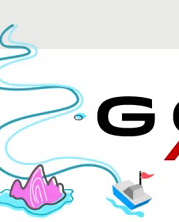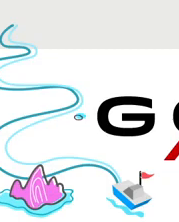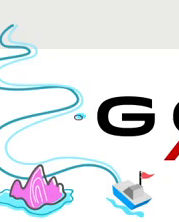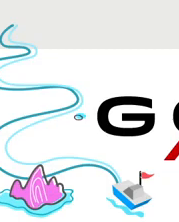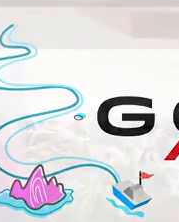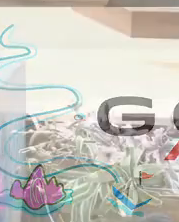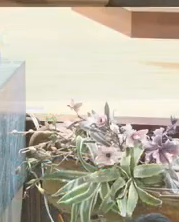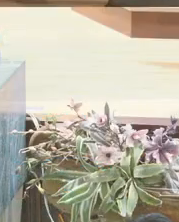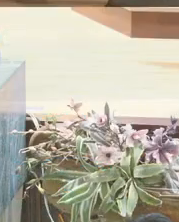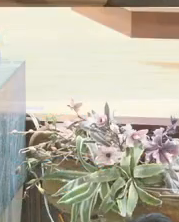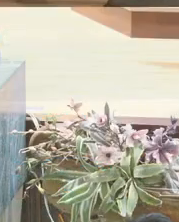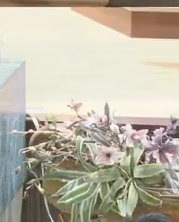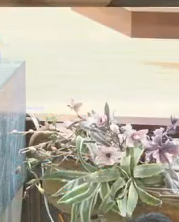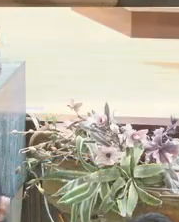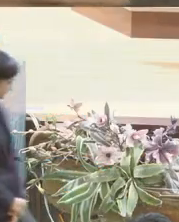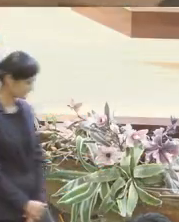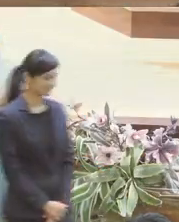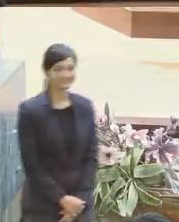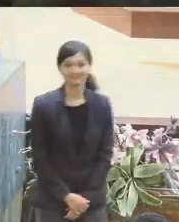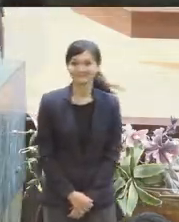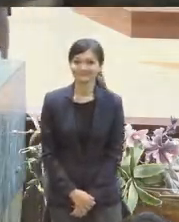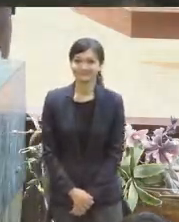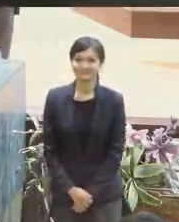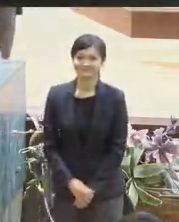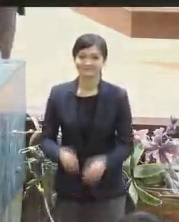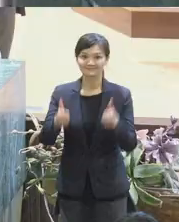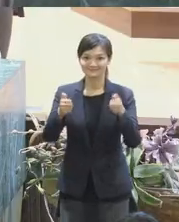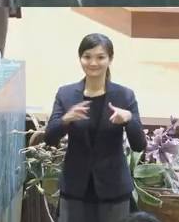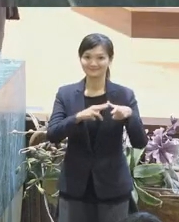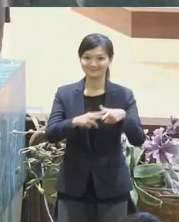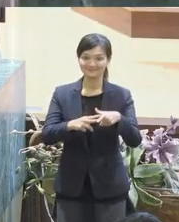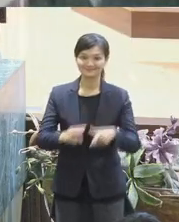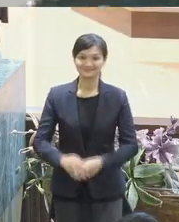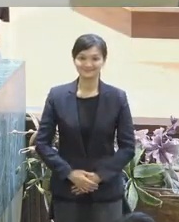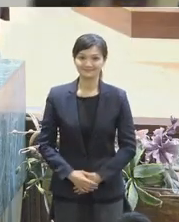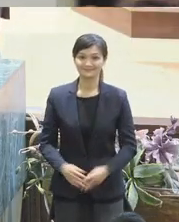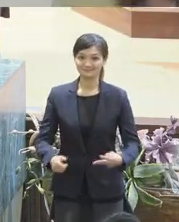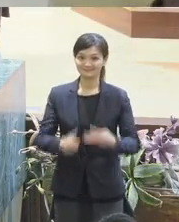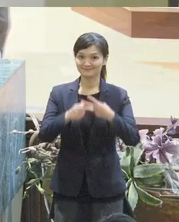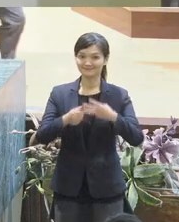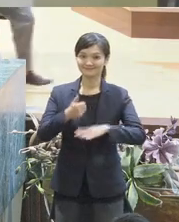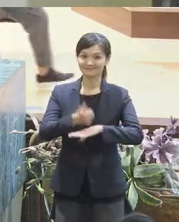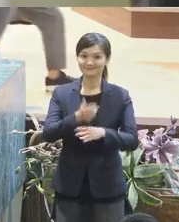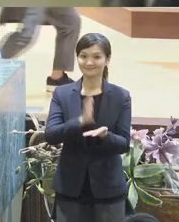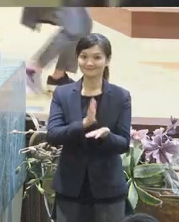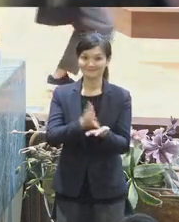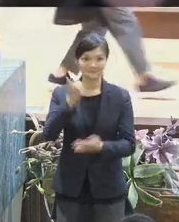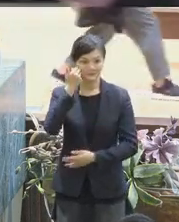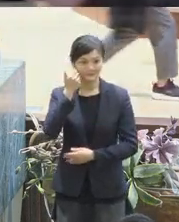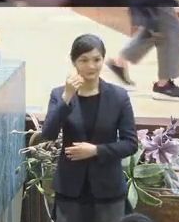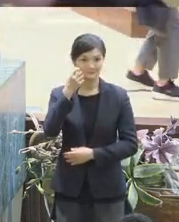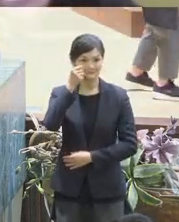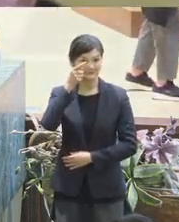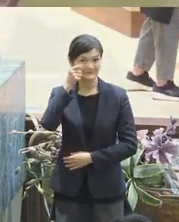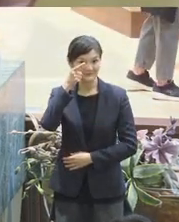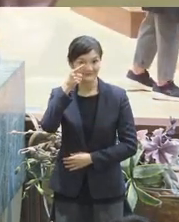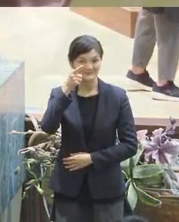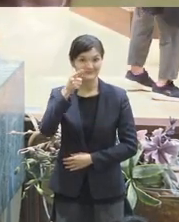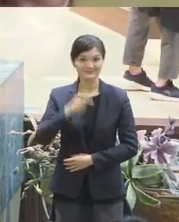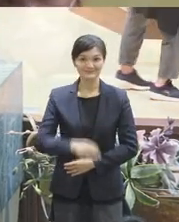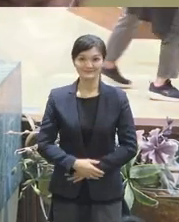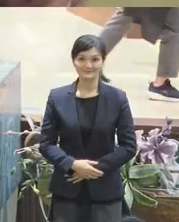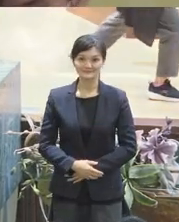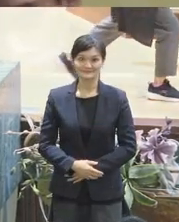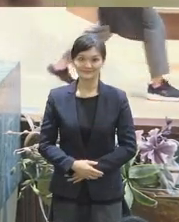好，我们谢谢顺宁的介绍。好，那第三位其实是台南，